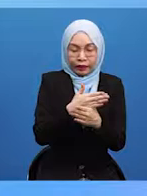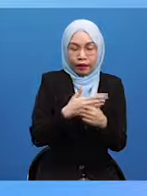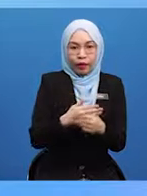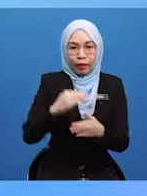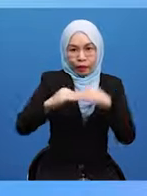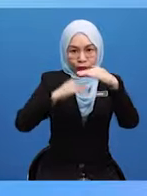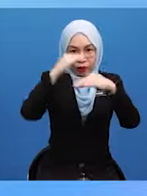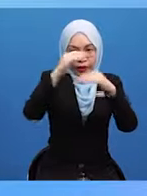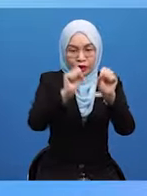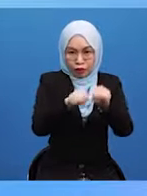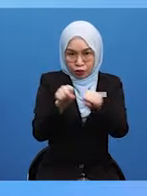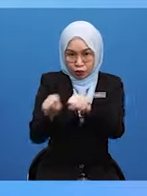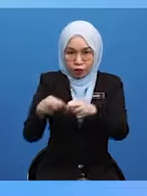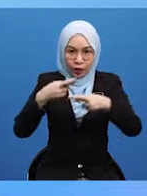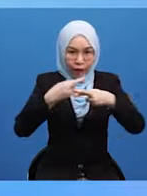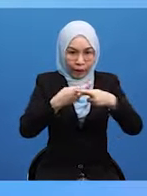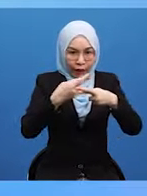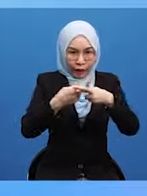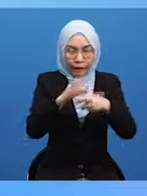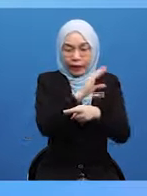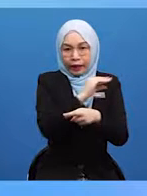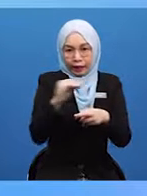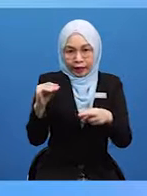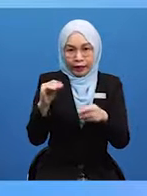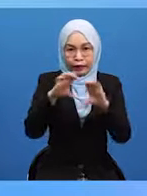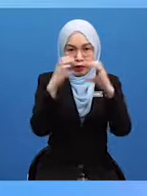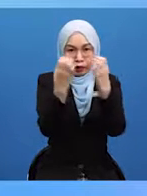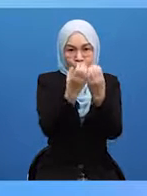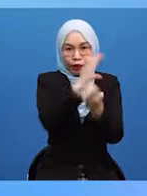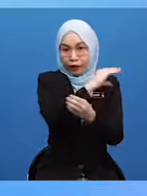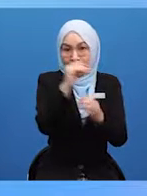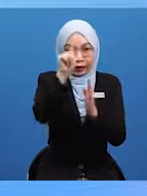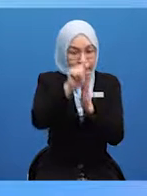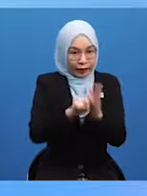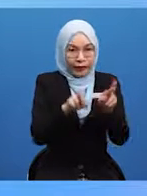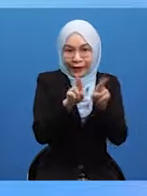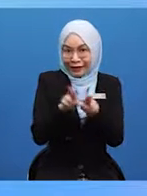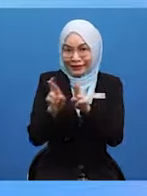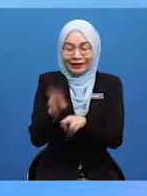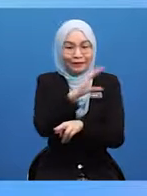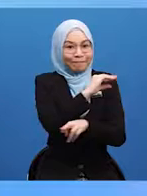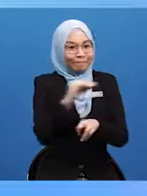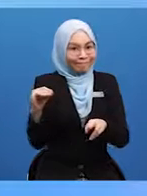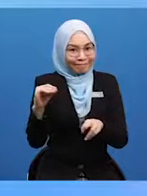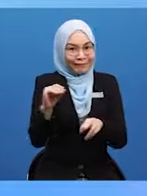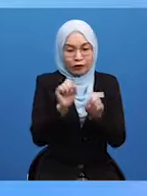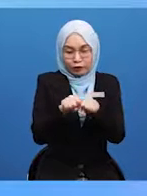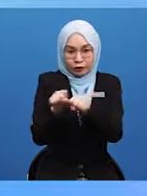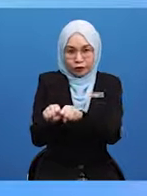secara rapat dan kelompok dan terancang serta teratur dalam